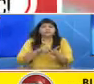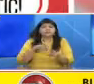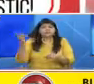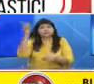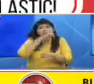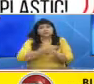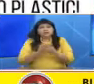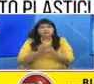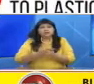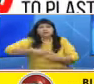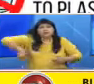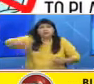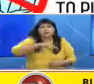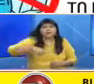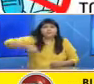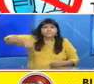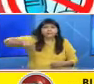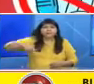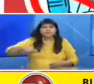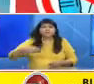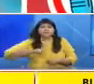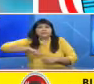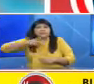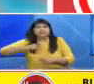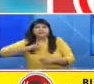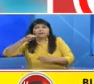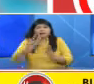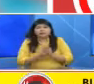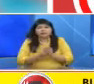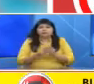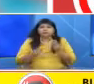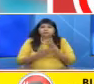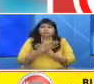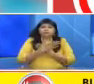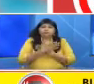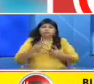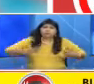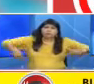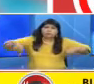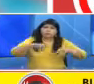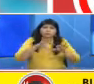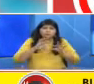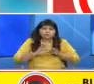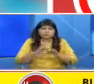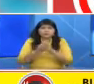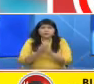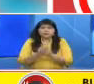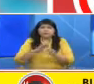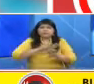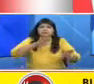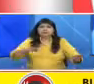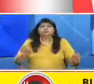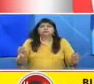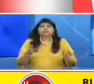पूरे देश में प्लास्टिक के खिलाफ एक नए जन आंदोलन की नींव